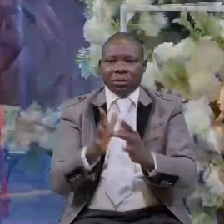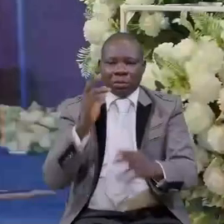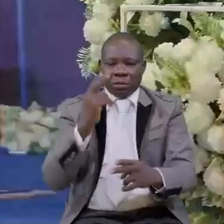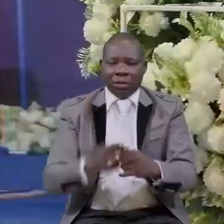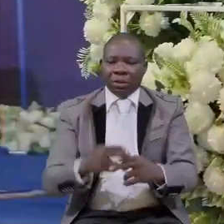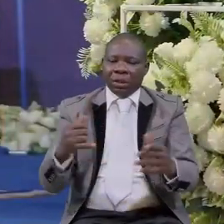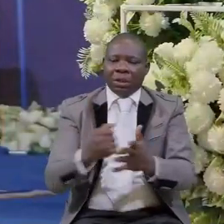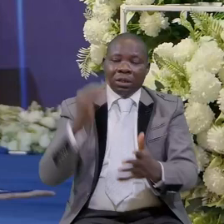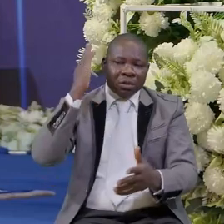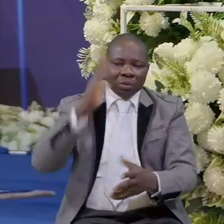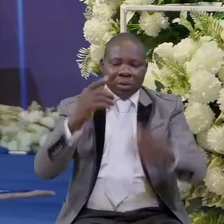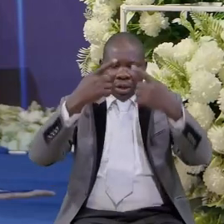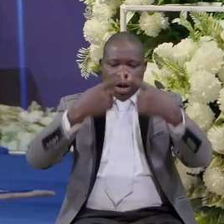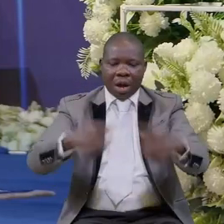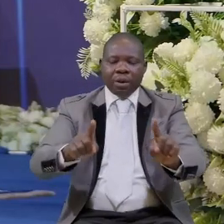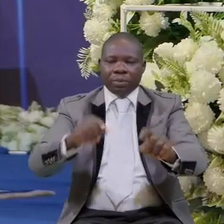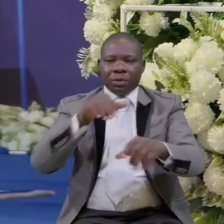Elle. Ça viendra.